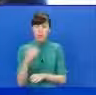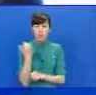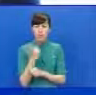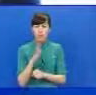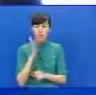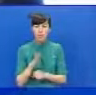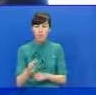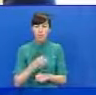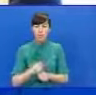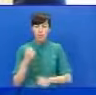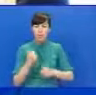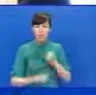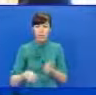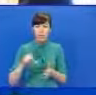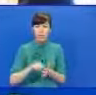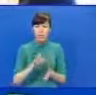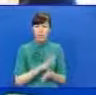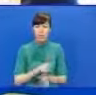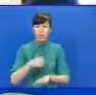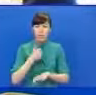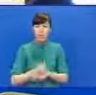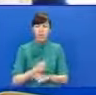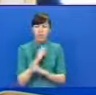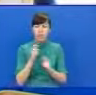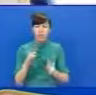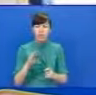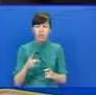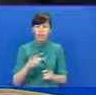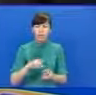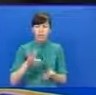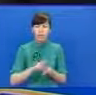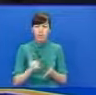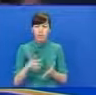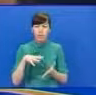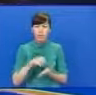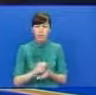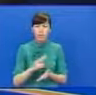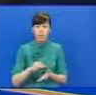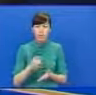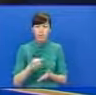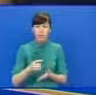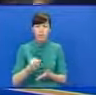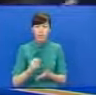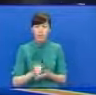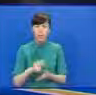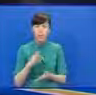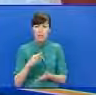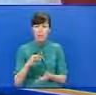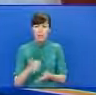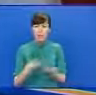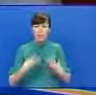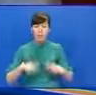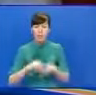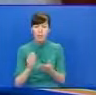жеткендер облыстық сында топ жарды. Бас жүлде кентаулықтарға бұйырды. Ал бірінші орынды Төлебей ауданынан келген Кембаевтар отбасы